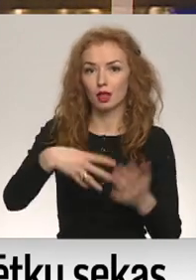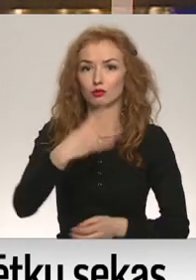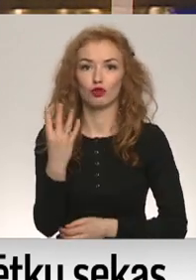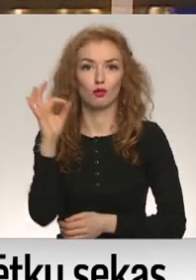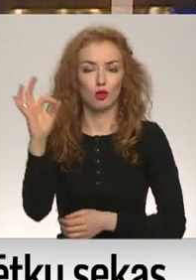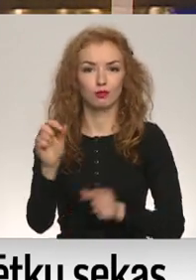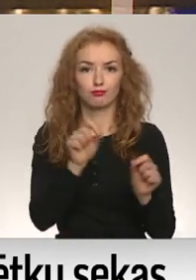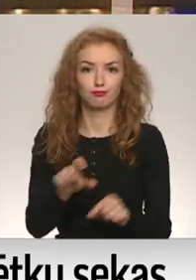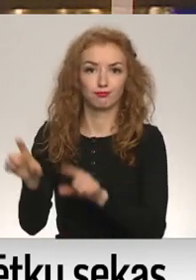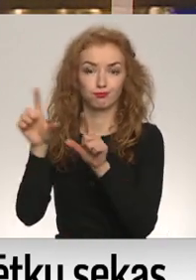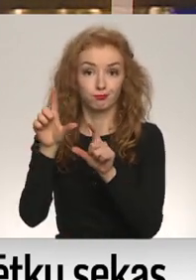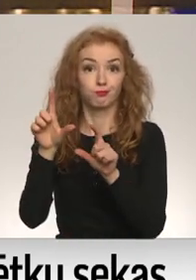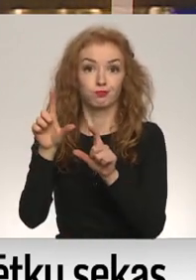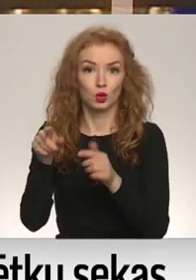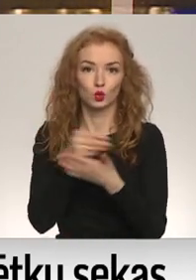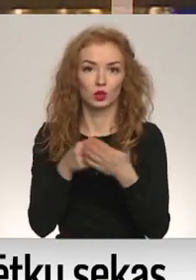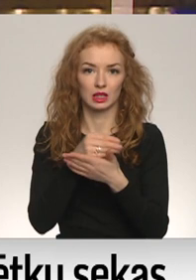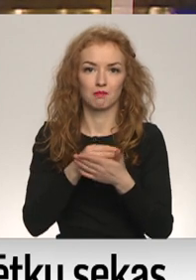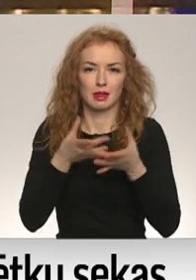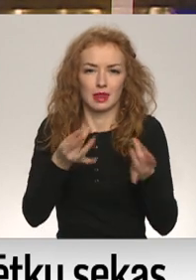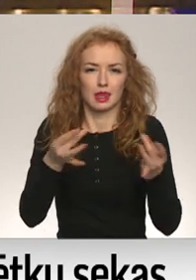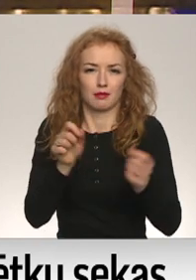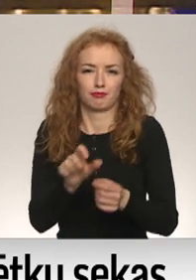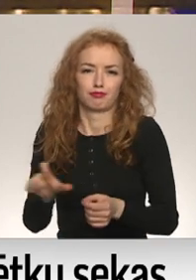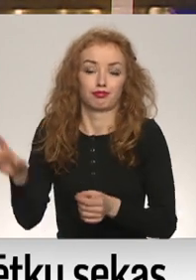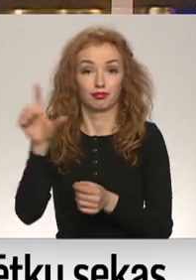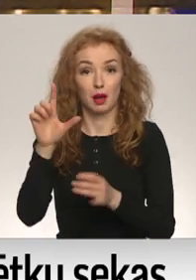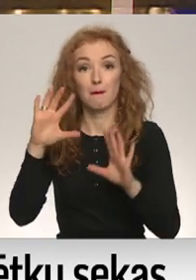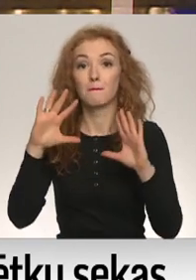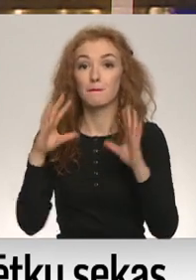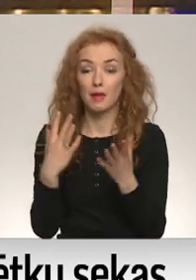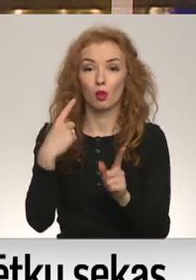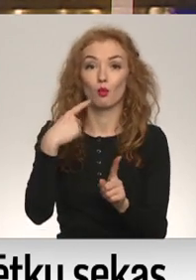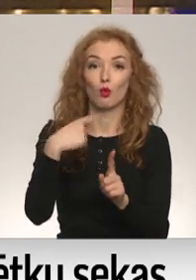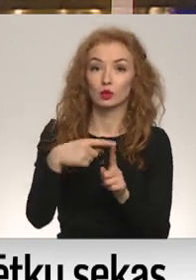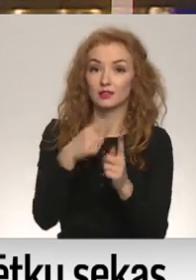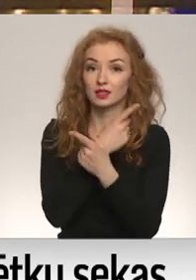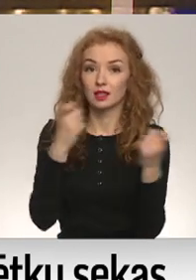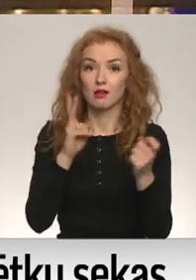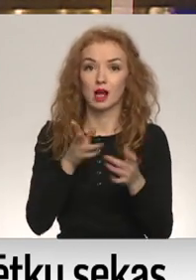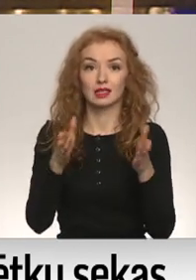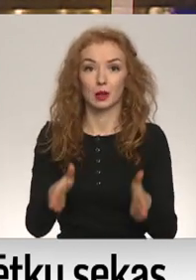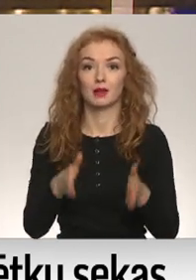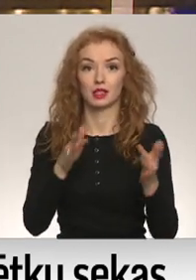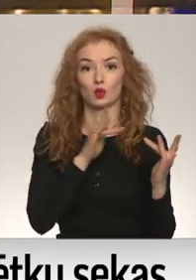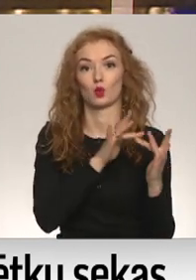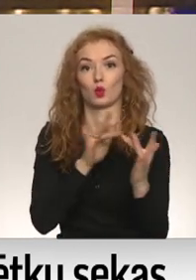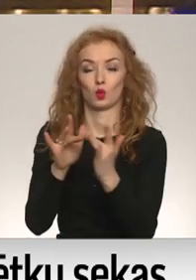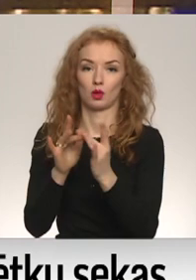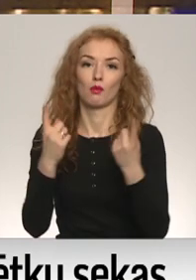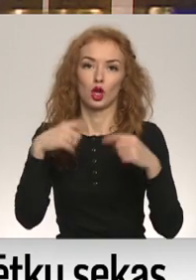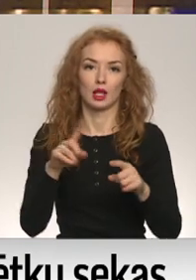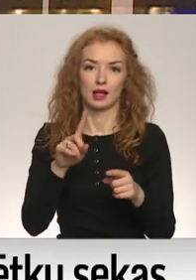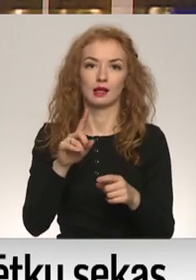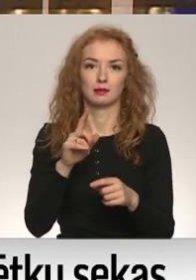94%. Prognozējams, ka izplatība turpināsies. Laba ziņa ir par Covid gultu noslodzi slimnīcās, kur pašlaik situācija ir